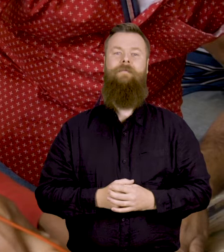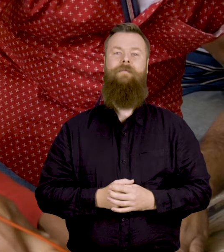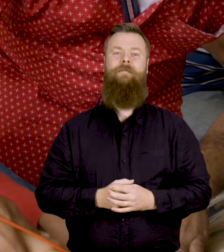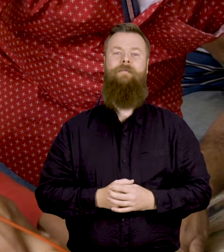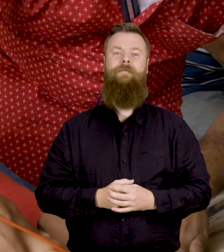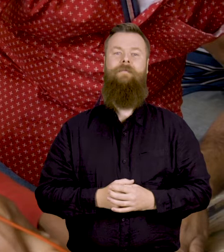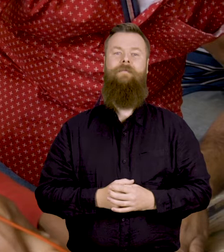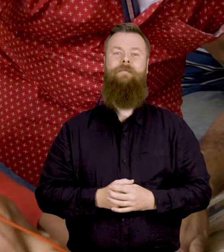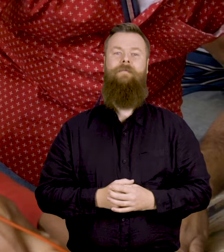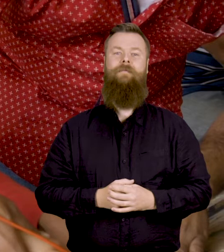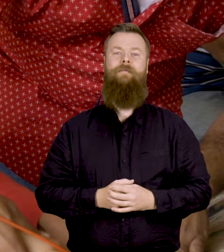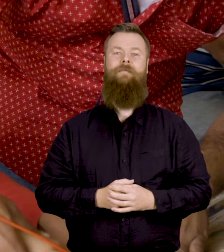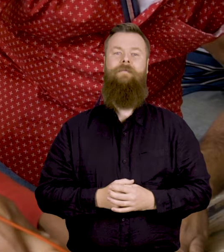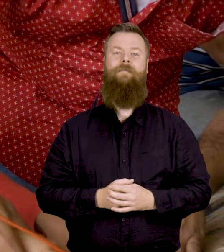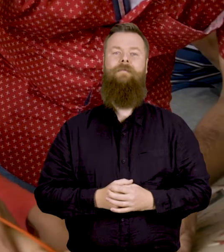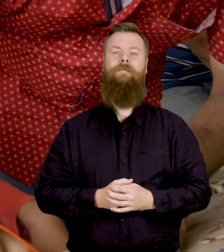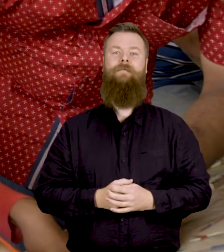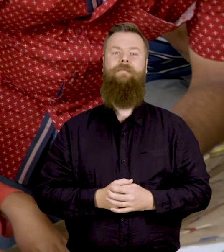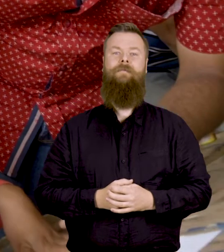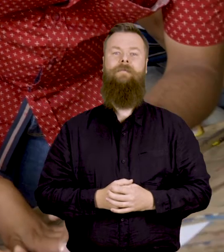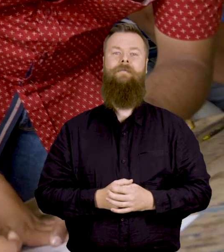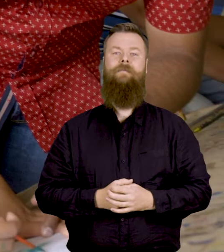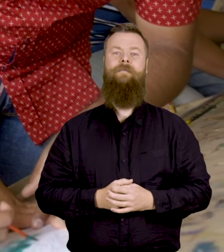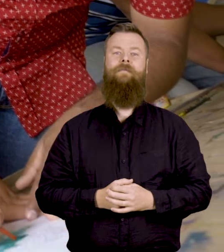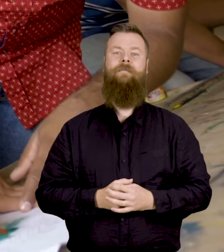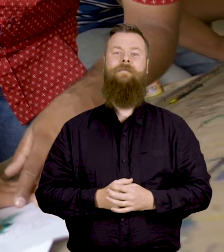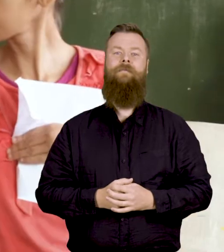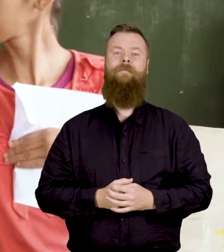qu'il tient leur peinture finie.